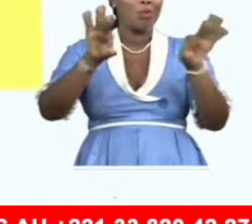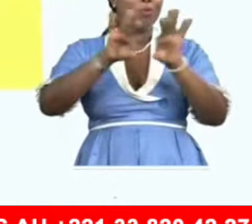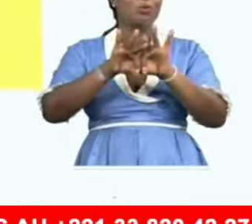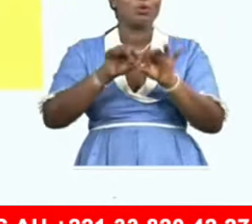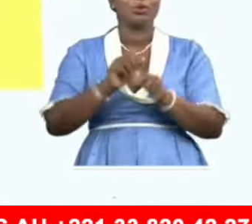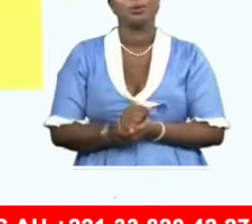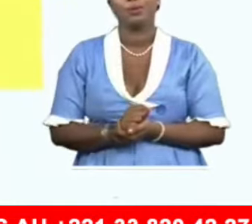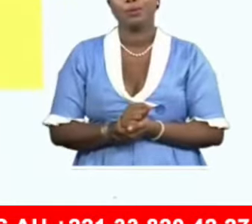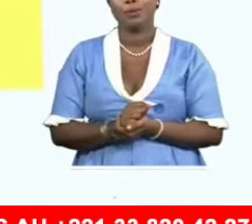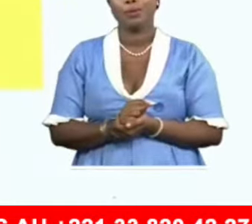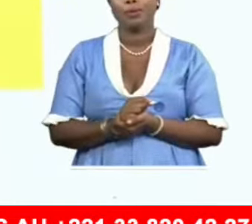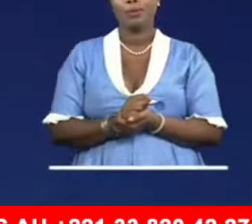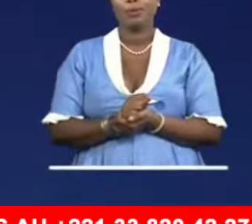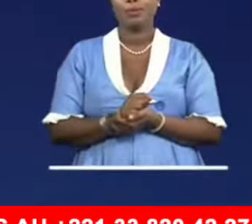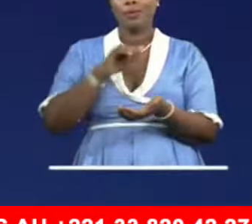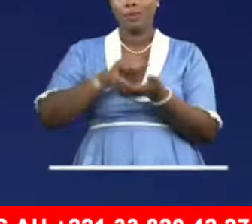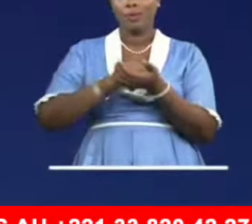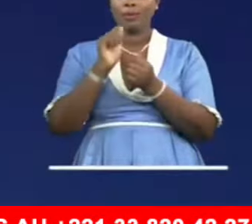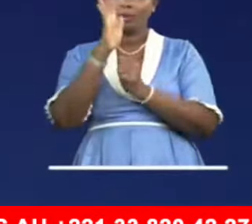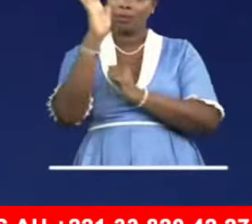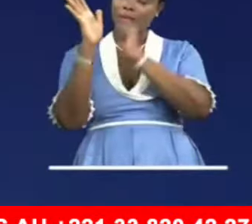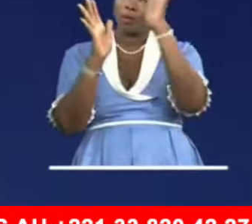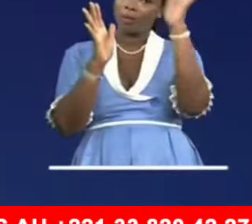durable les branch